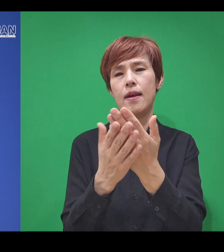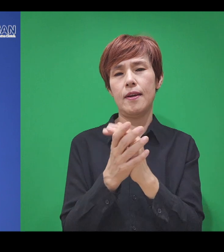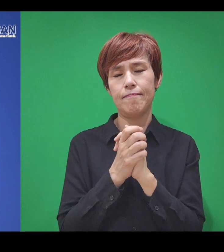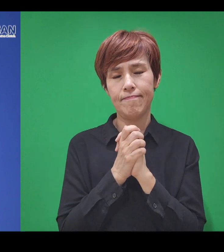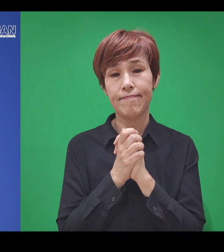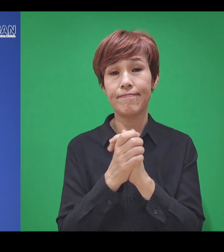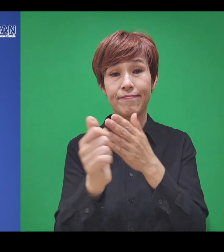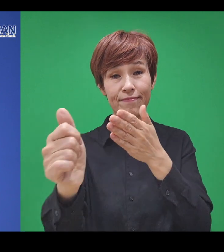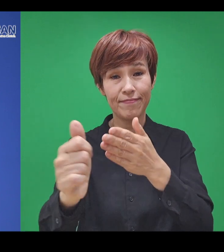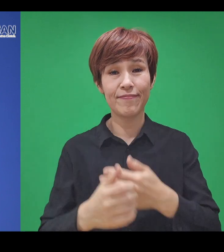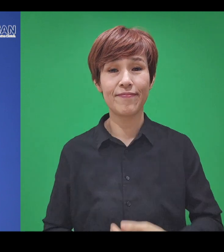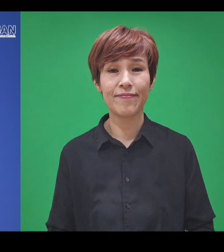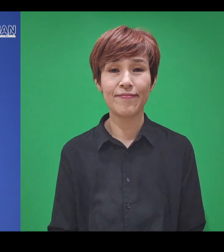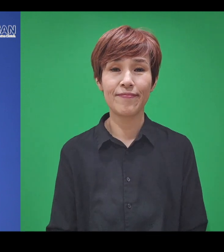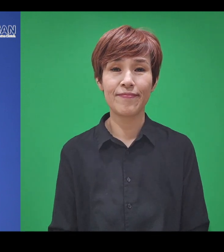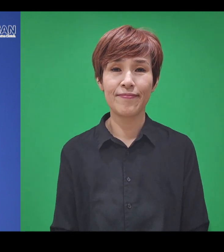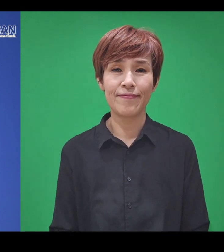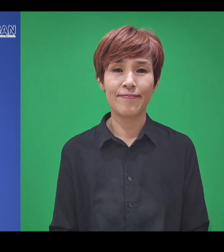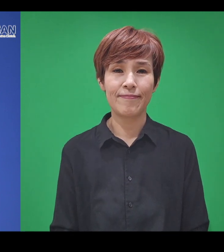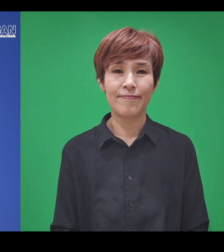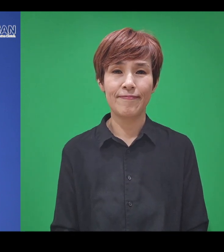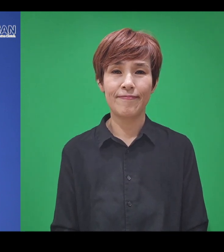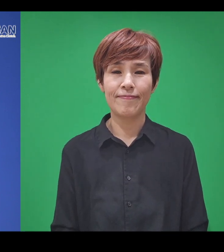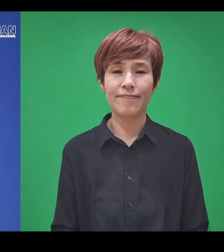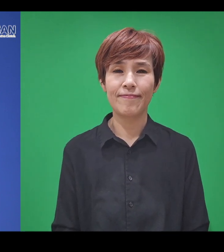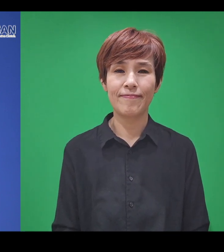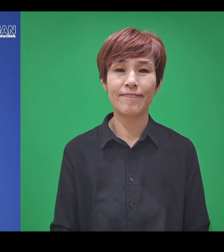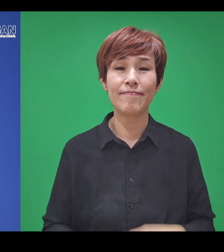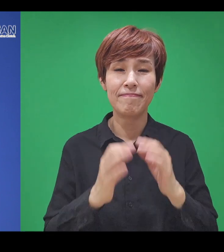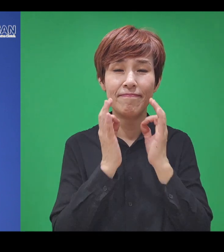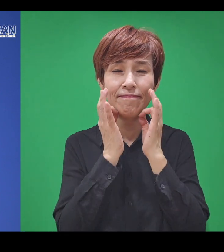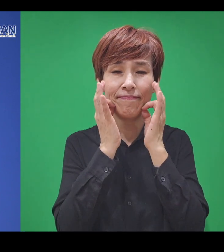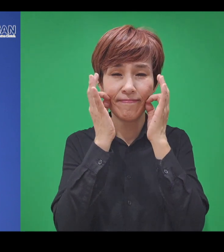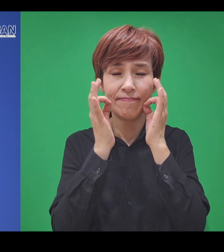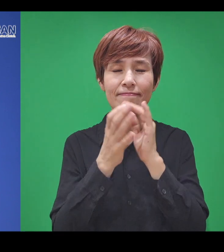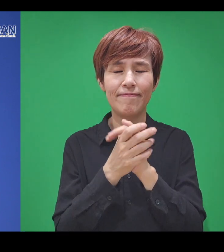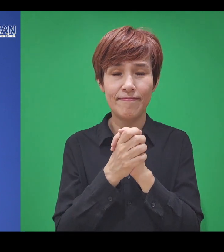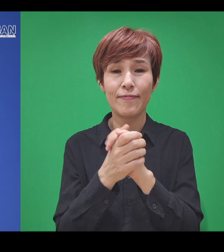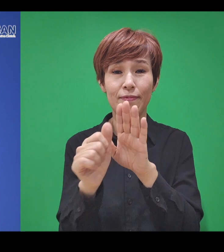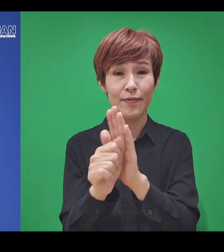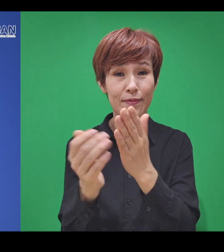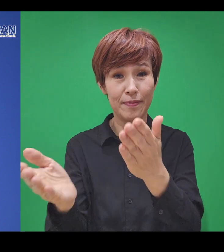때마다 기도해 주시고 마음을 모아 주시면 감사하겠습니다.